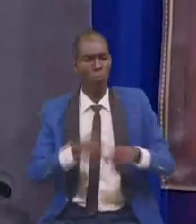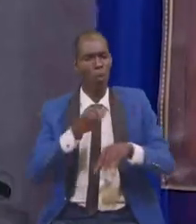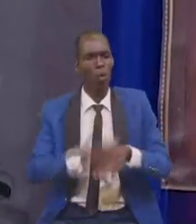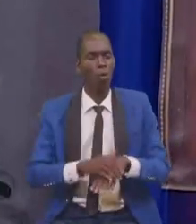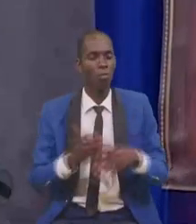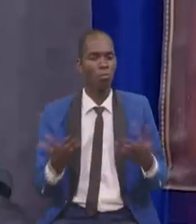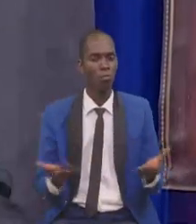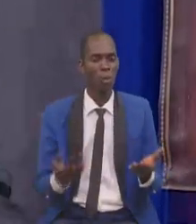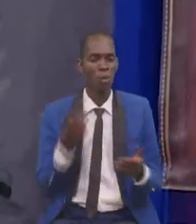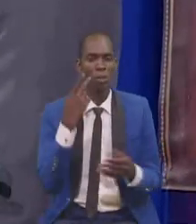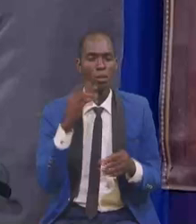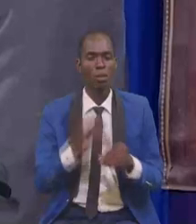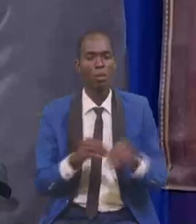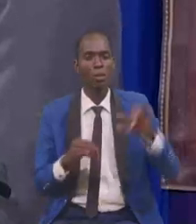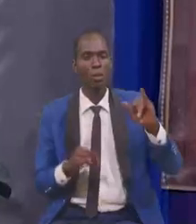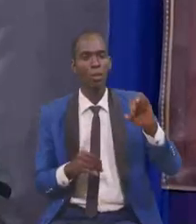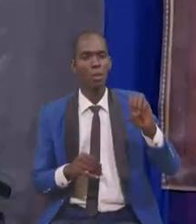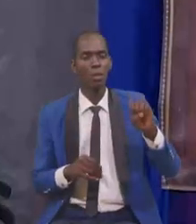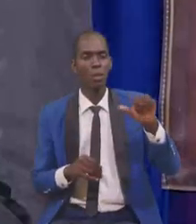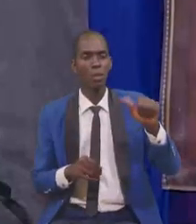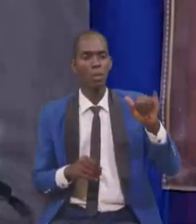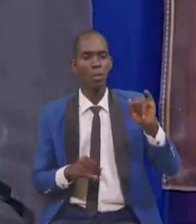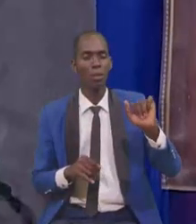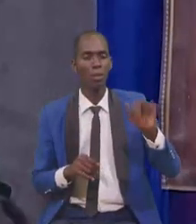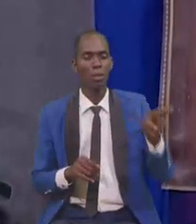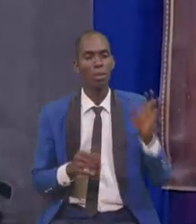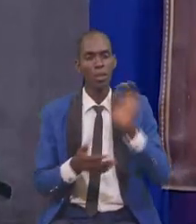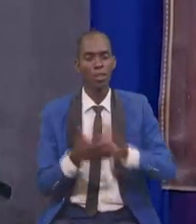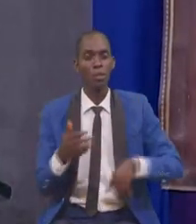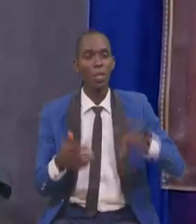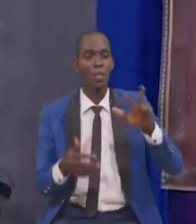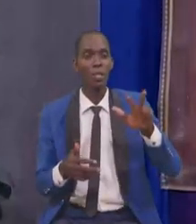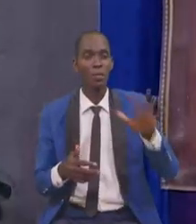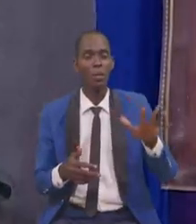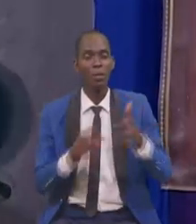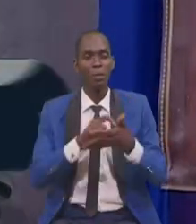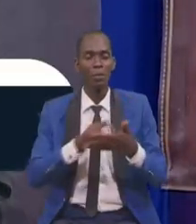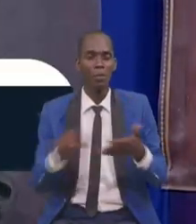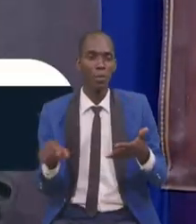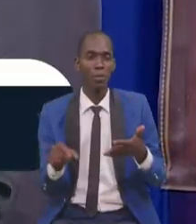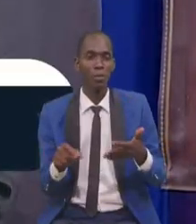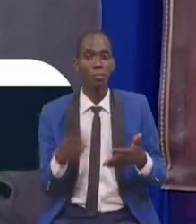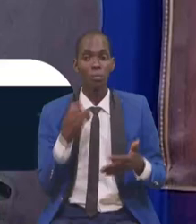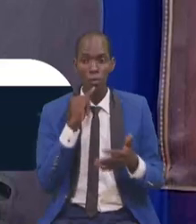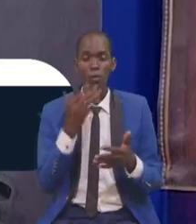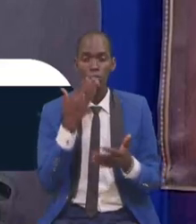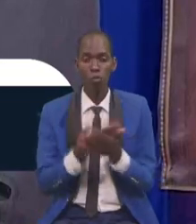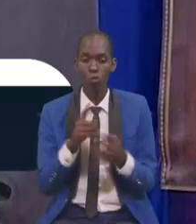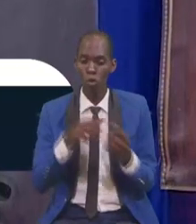de quelle promesse dépendait-il? Voyons. Ésaïe 35.